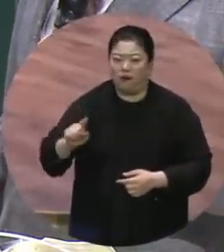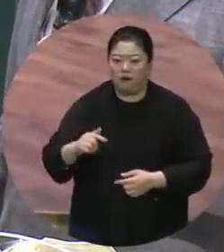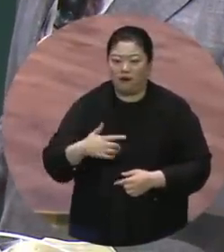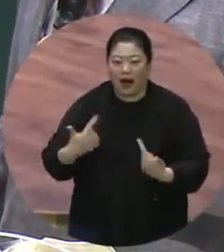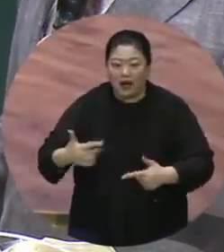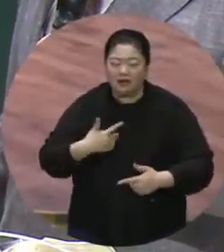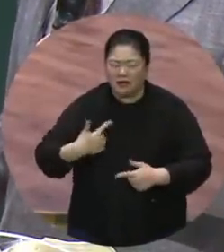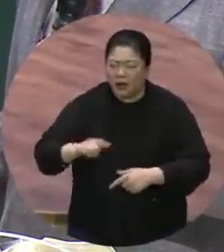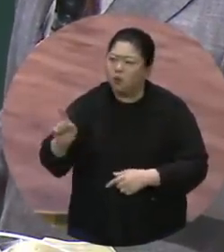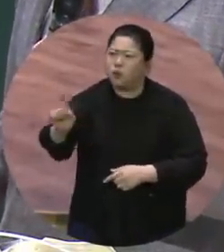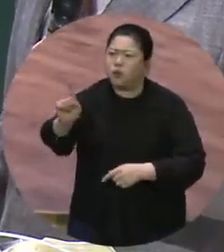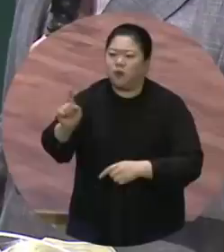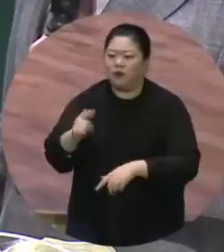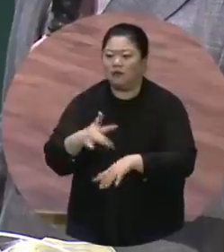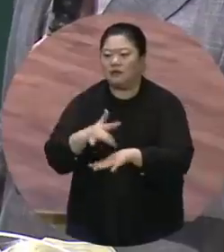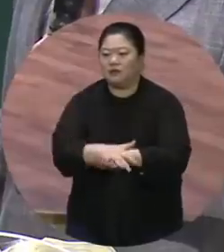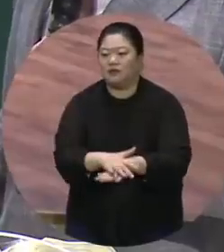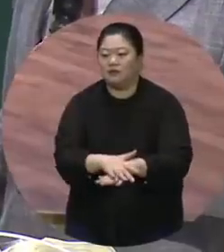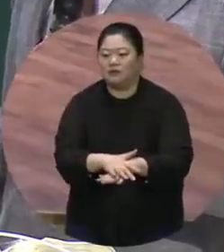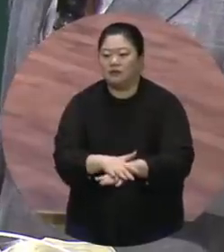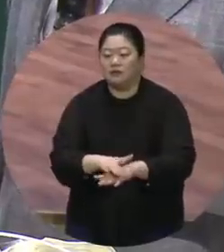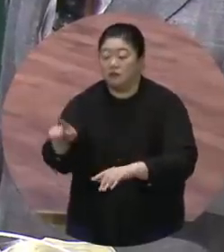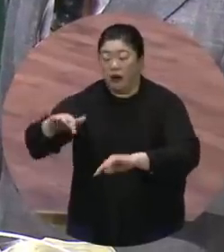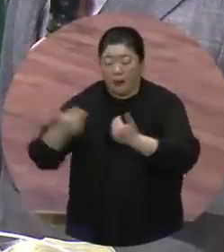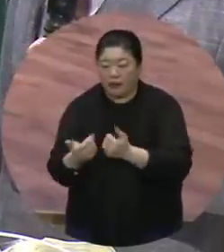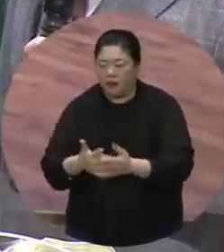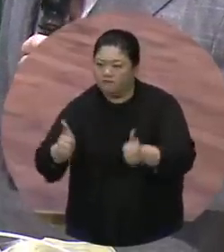말, 부정적인 표현.